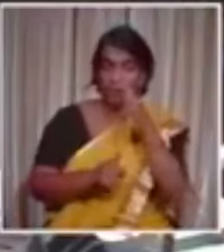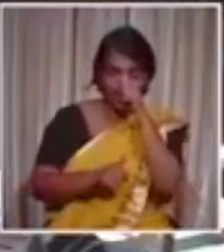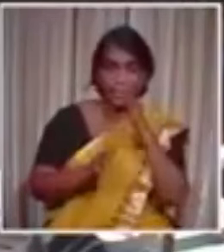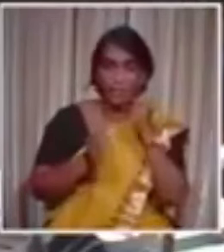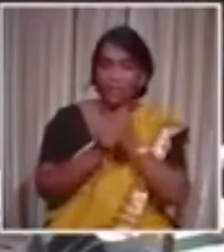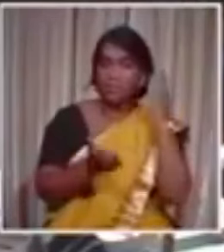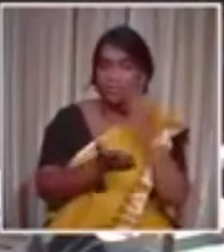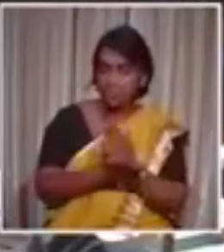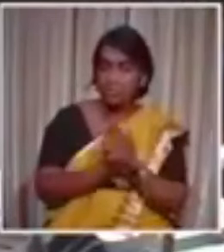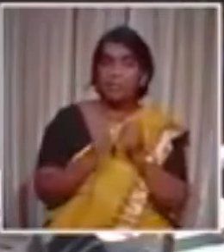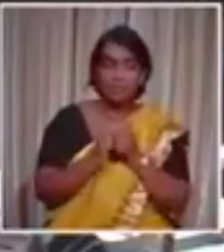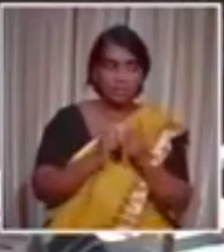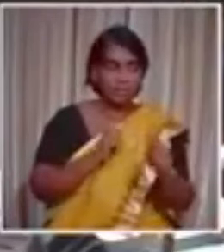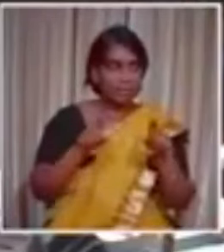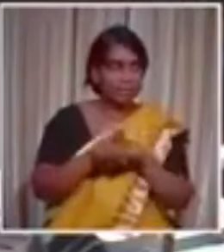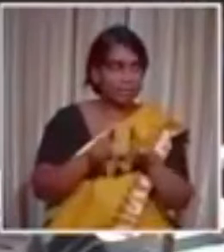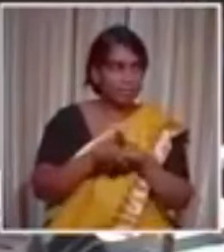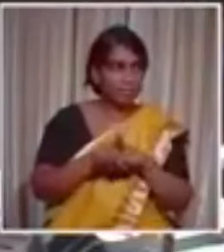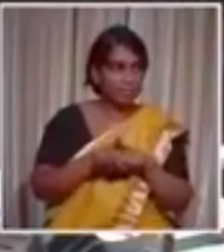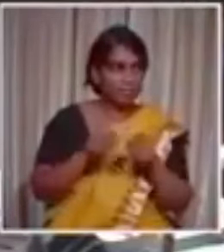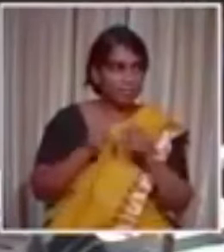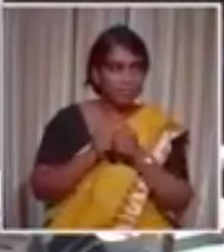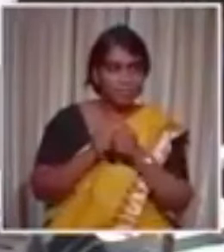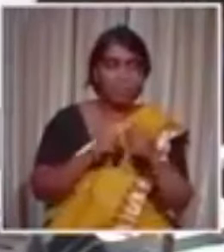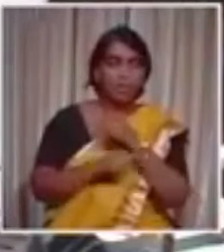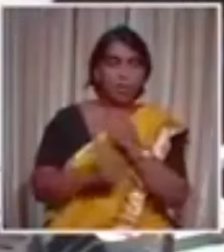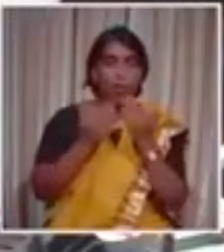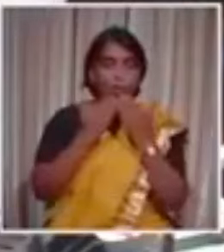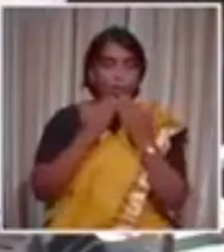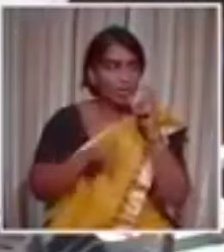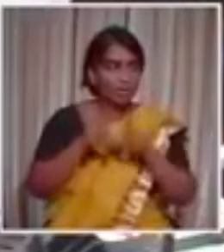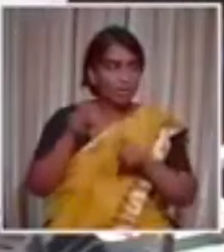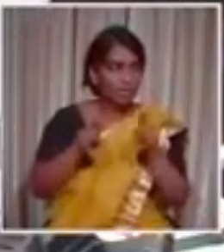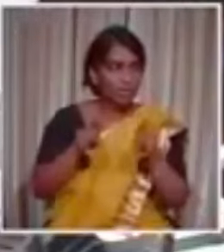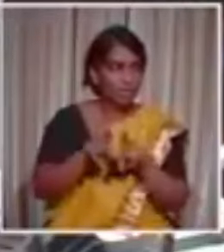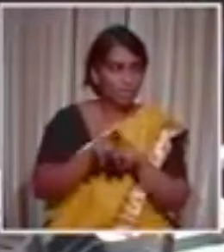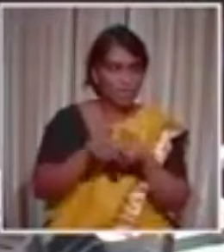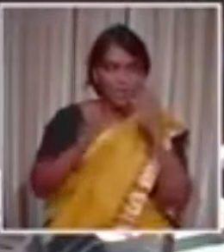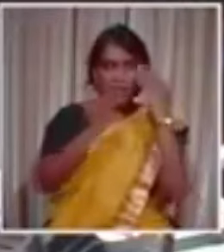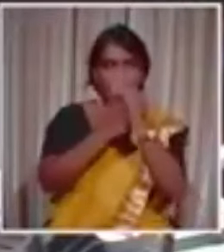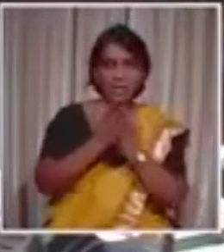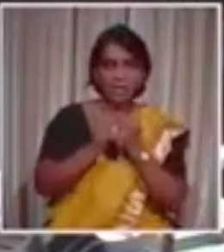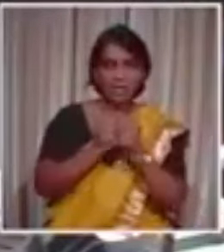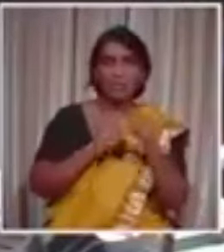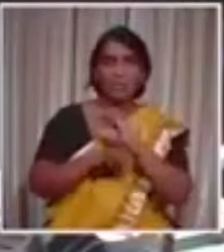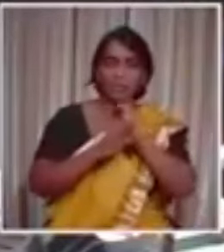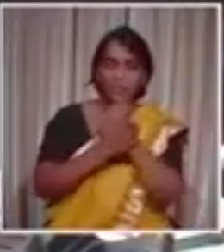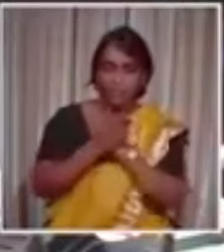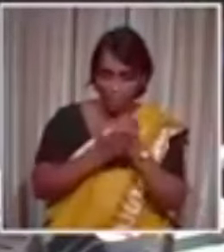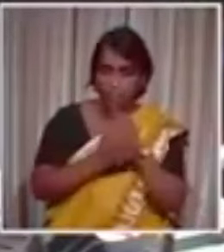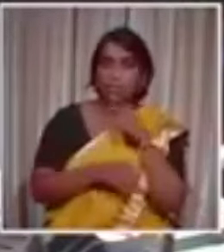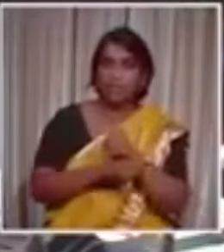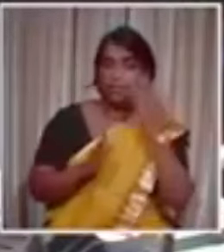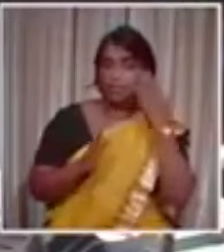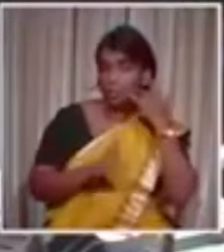කිරීම සඳහා දරන ප්‍රයත්න හරි කියලා. එතුමාගේ උපදේශකවරු කවුද කියලා බලන්නකෝ. Dapi dana janadipati orang CL visian pilih bandar